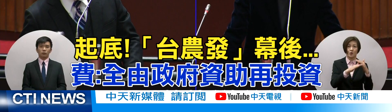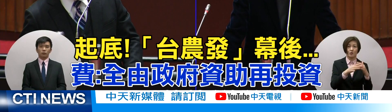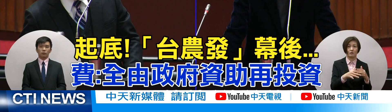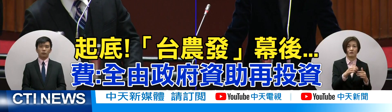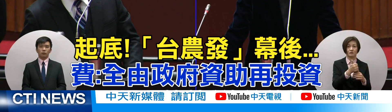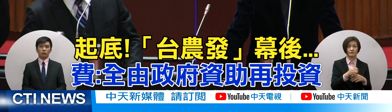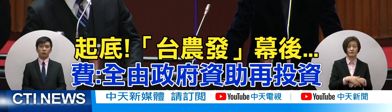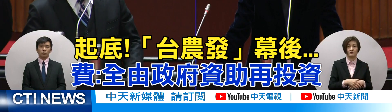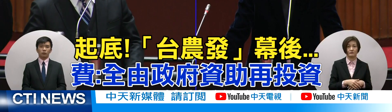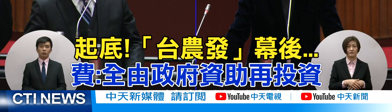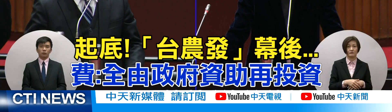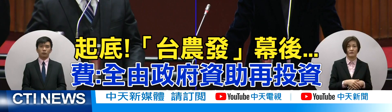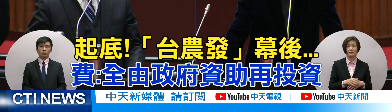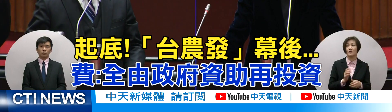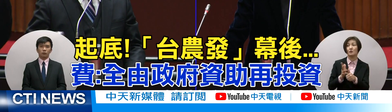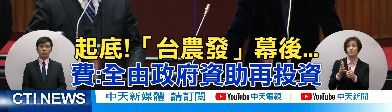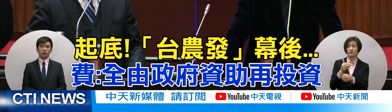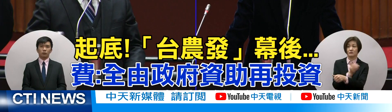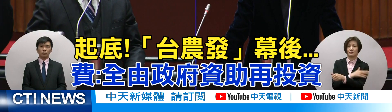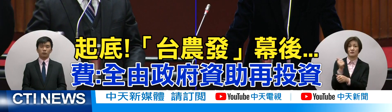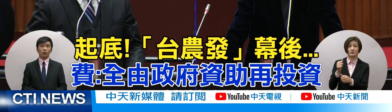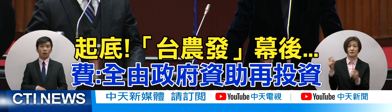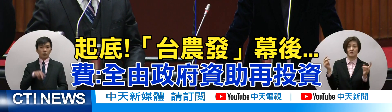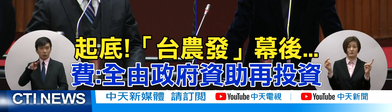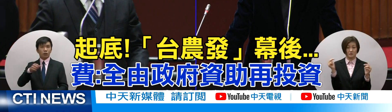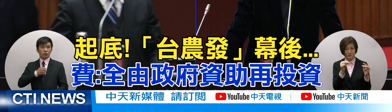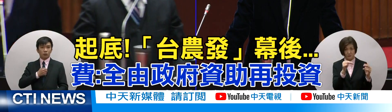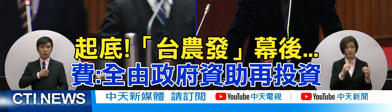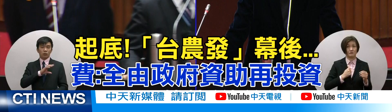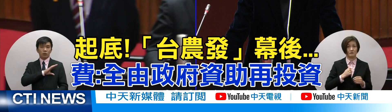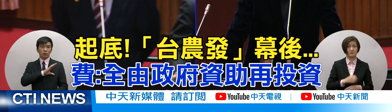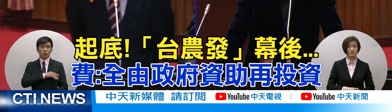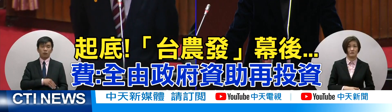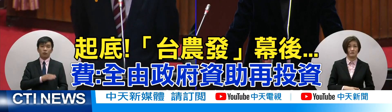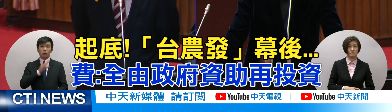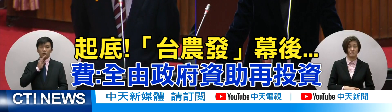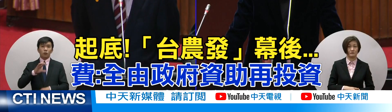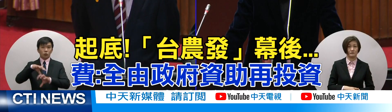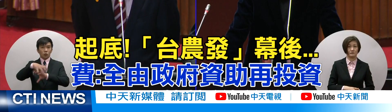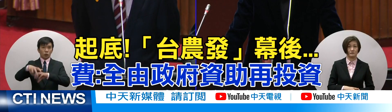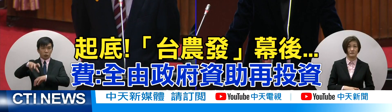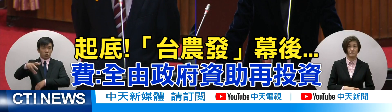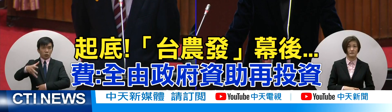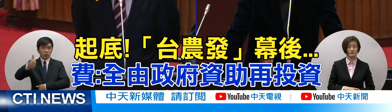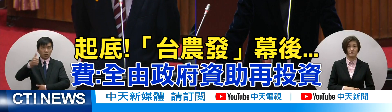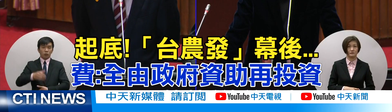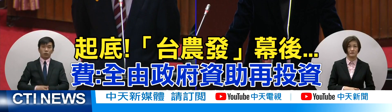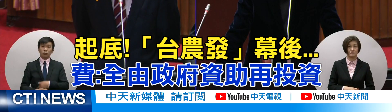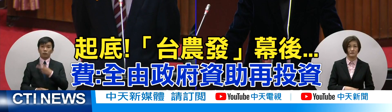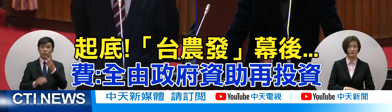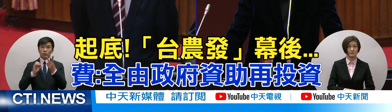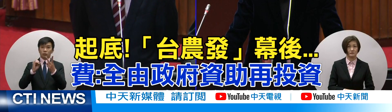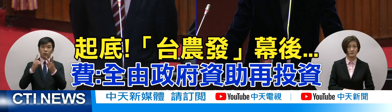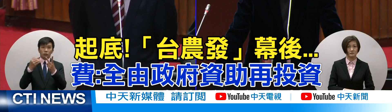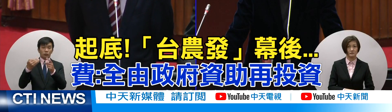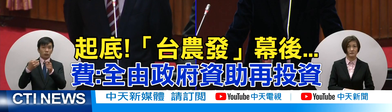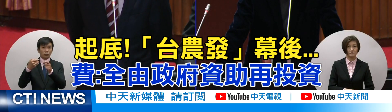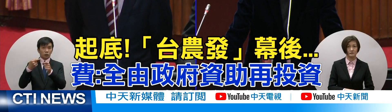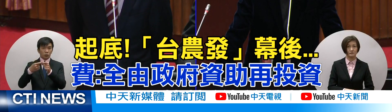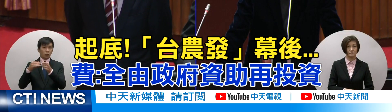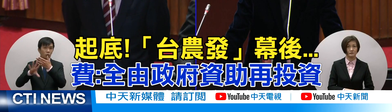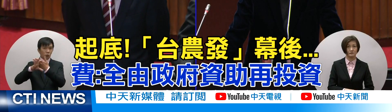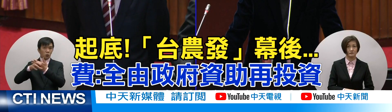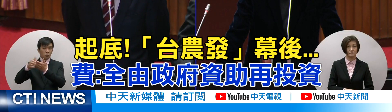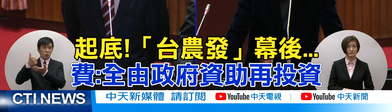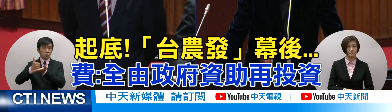主委，洪忠修你认不认识？ 当然认识，他之前是国际处的处长。我们2019外销大幅度成长